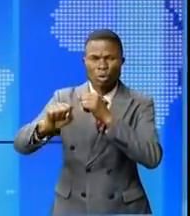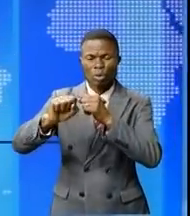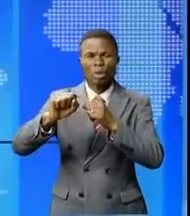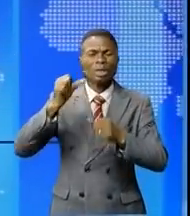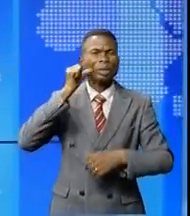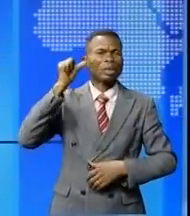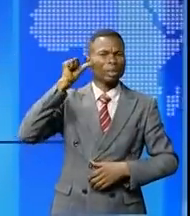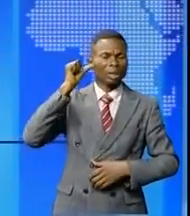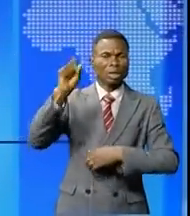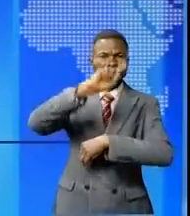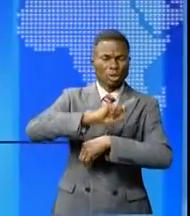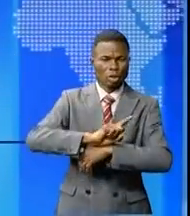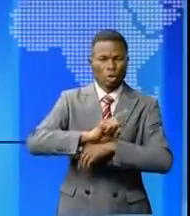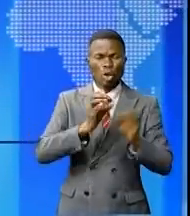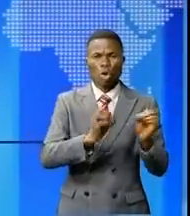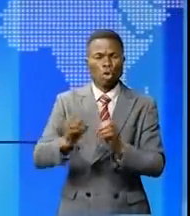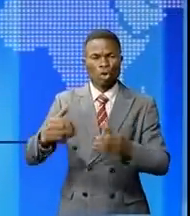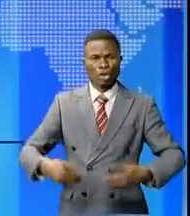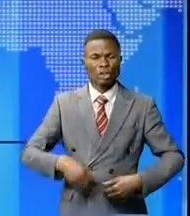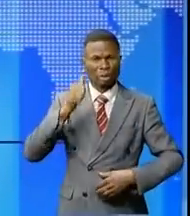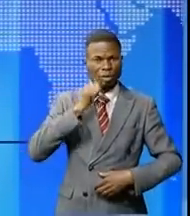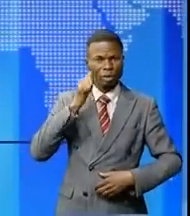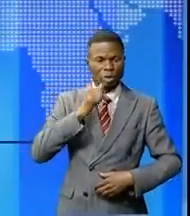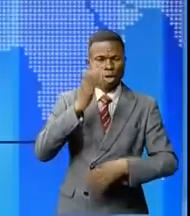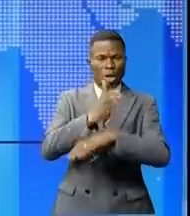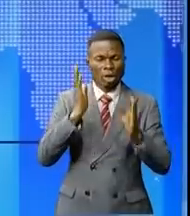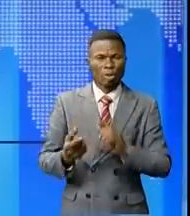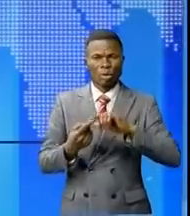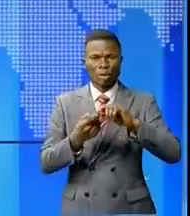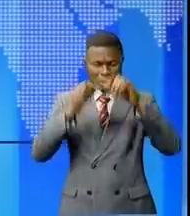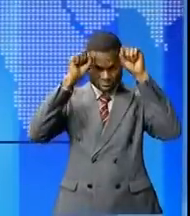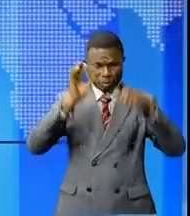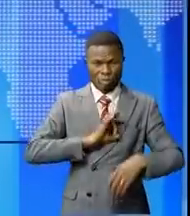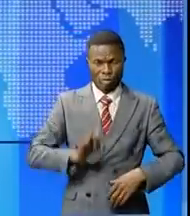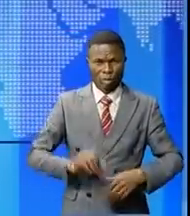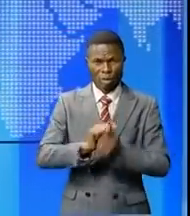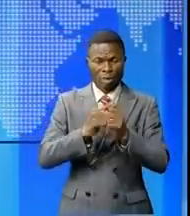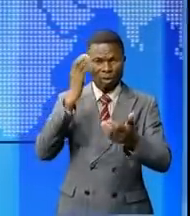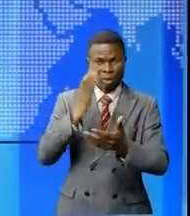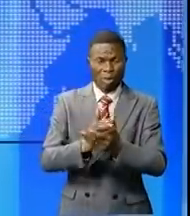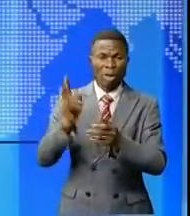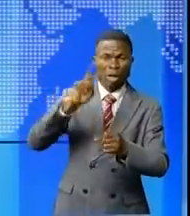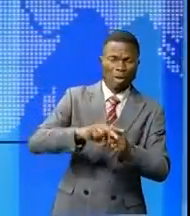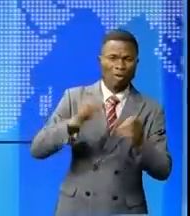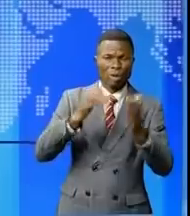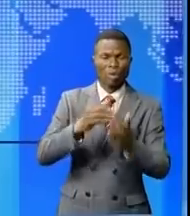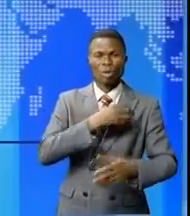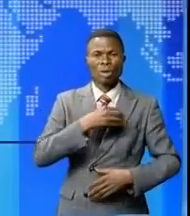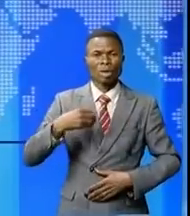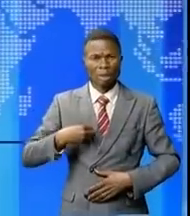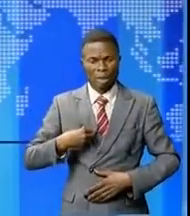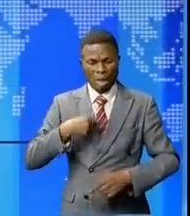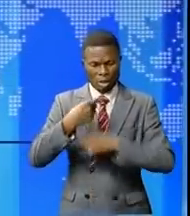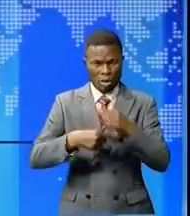éteint hier journée dédiée à la jeune fille c'est la conseillère spéciale du chef de l'état en matière de lutte contre les violences faites à la femme qui a